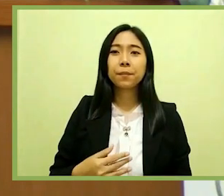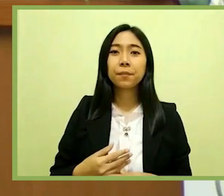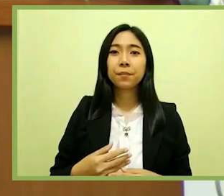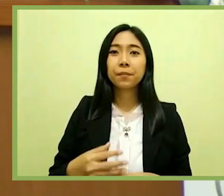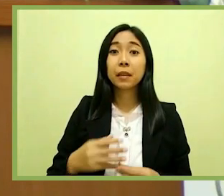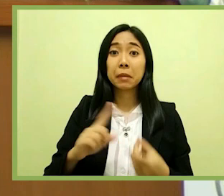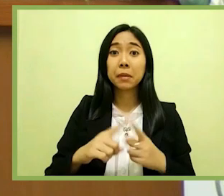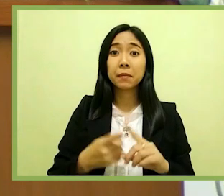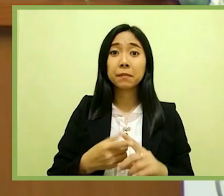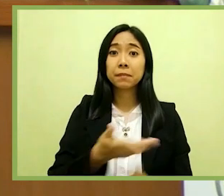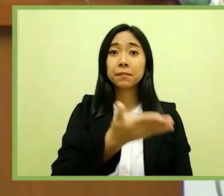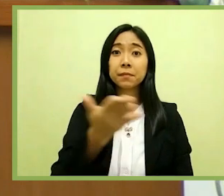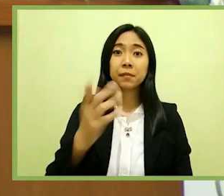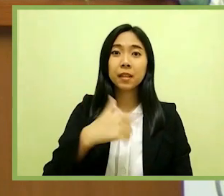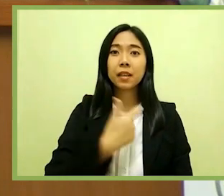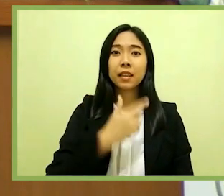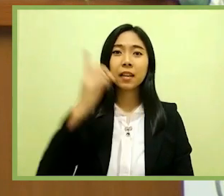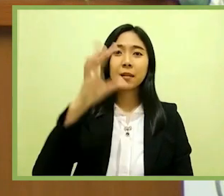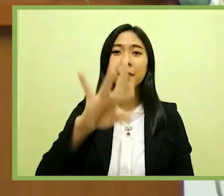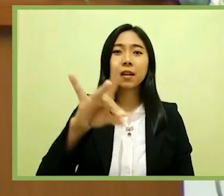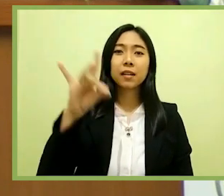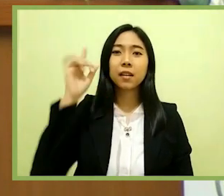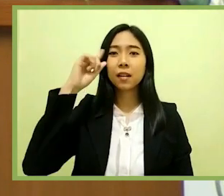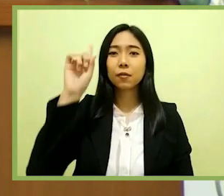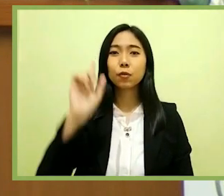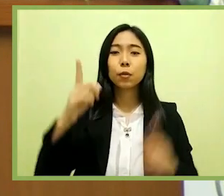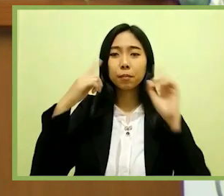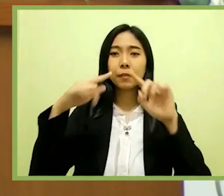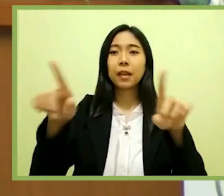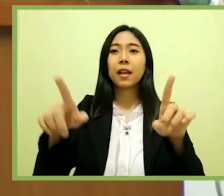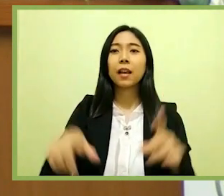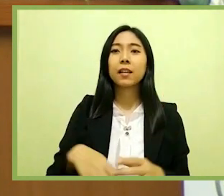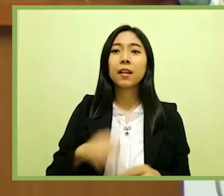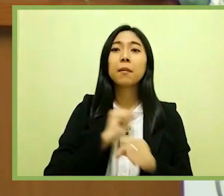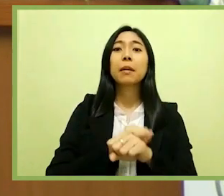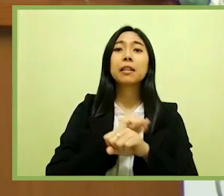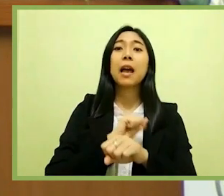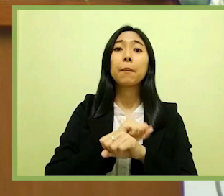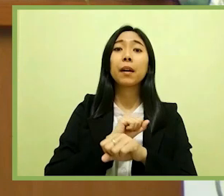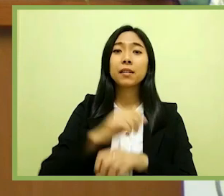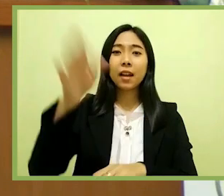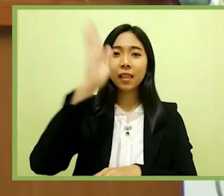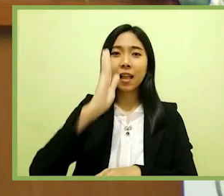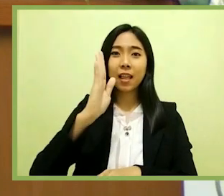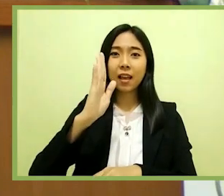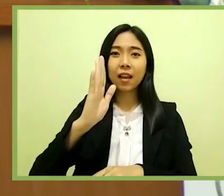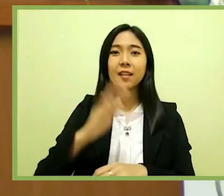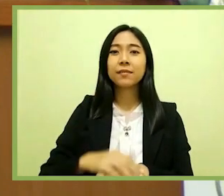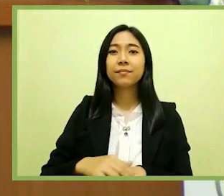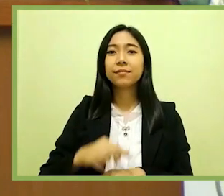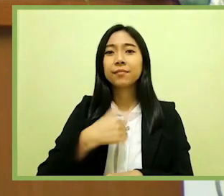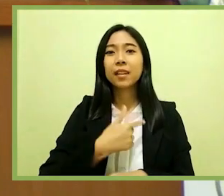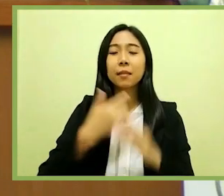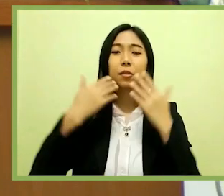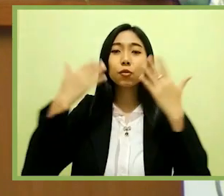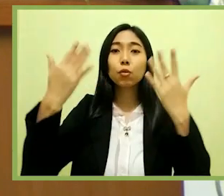Bapak, Ibu, Saudara, kita dipanggil untuk menyatakan pekerjaan-pekerjaan Allah. Dan